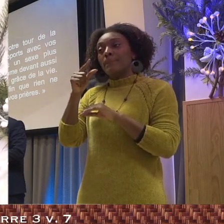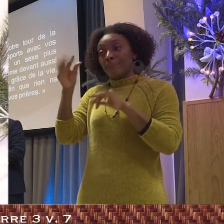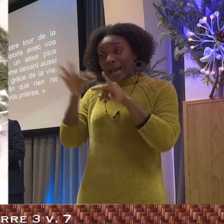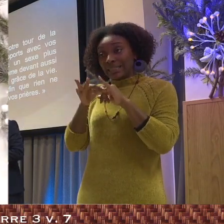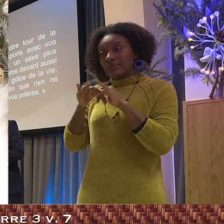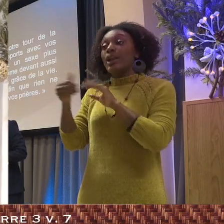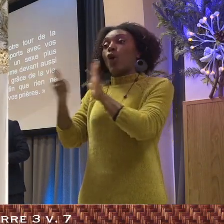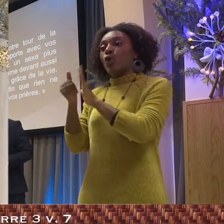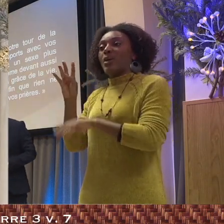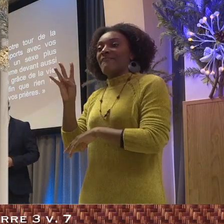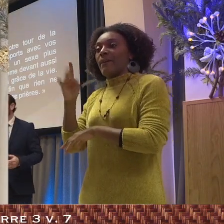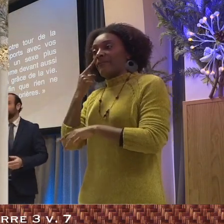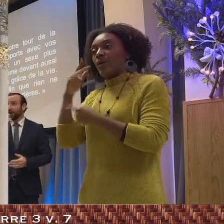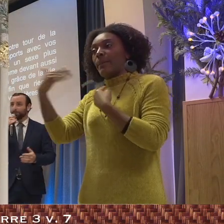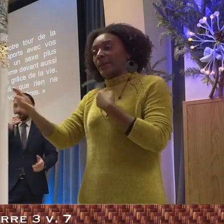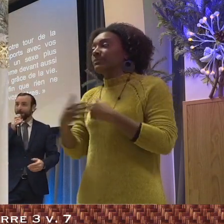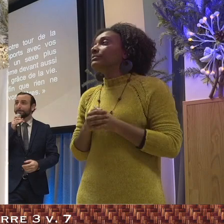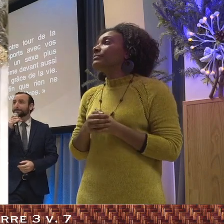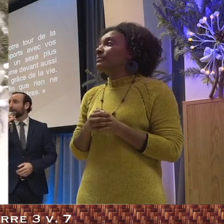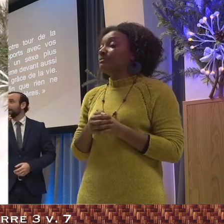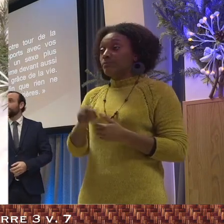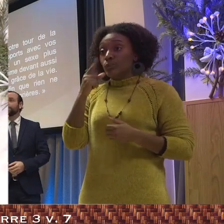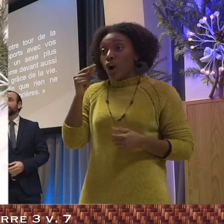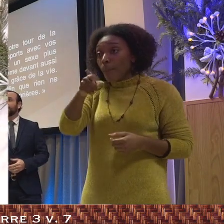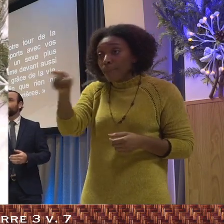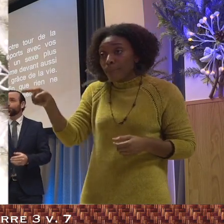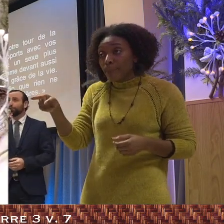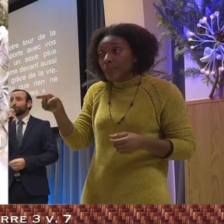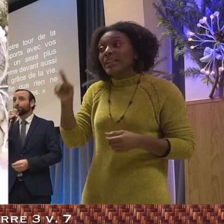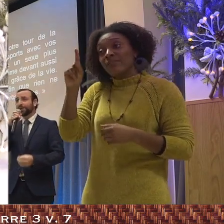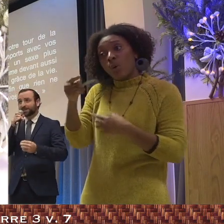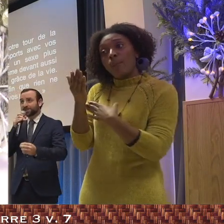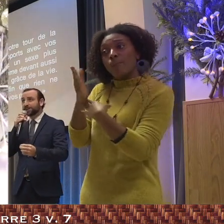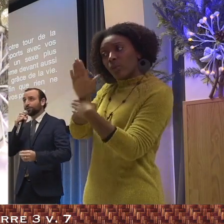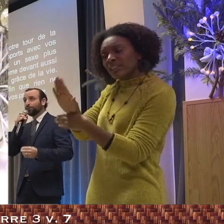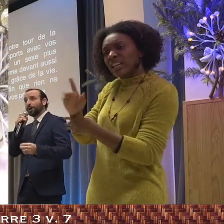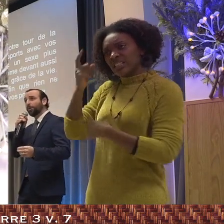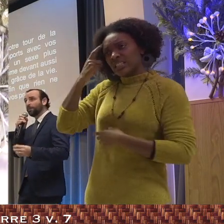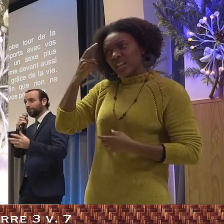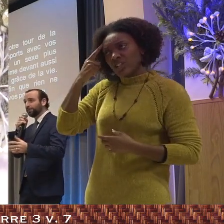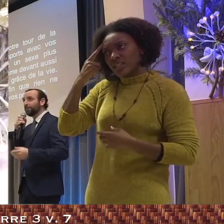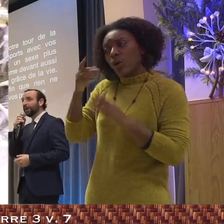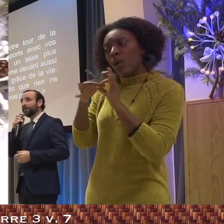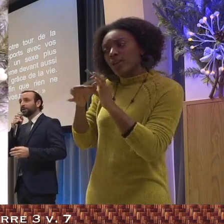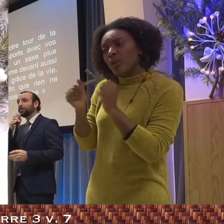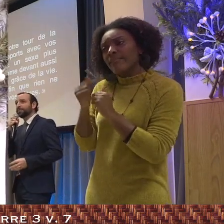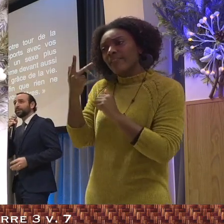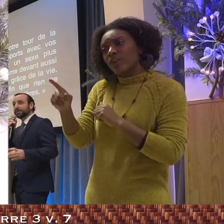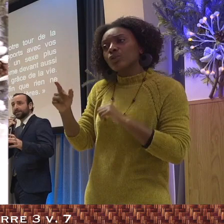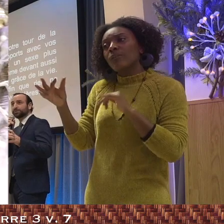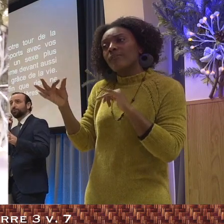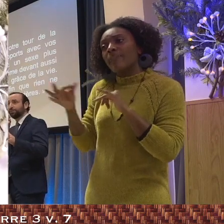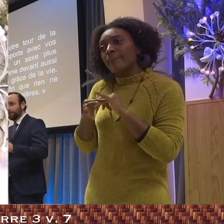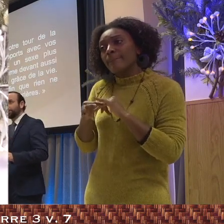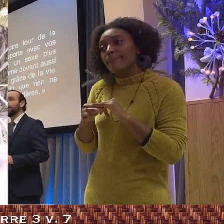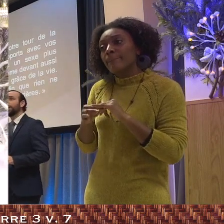femme. 1 Pierre 3, 7 déclare, Marie, montrez à votre tour de la sagesse dans vos rapports avec vos femmes, comme avec un